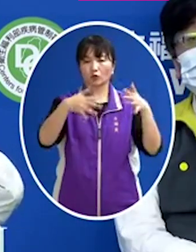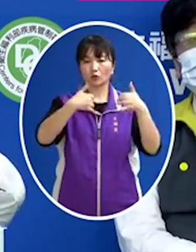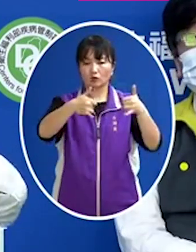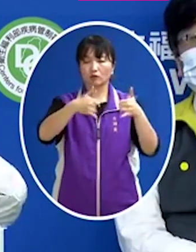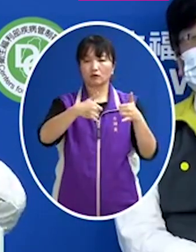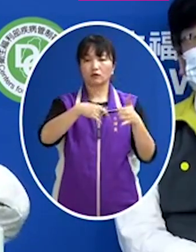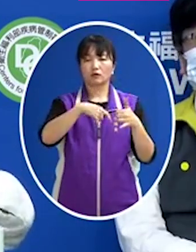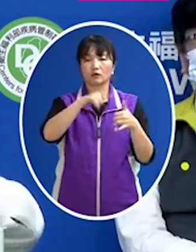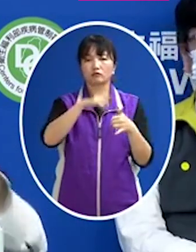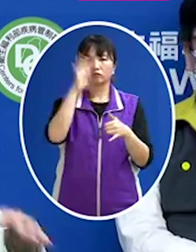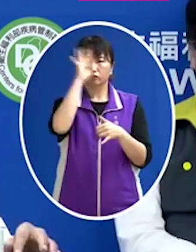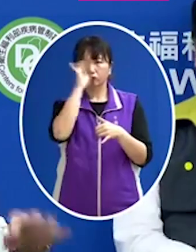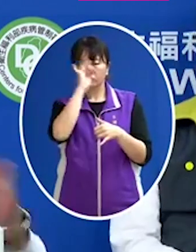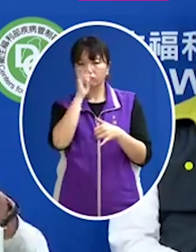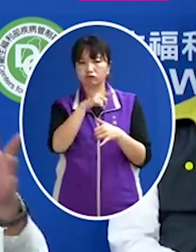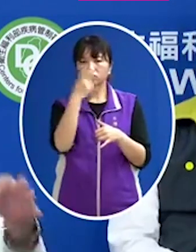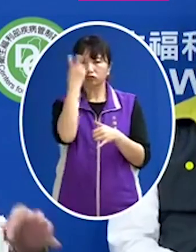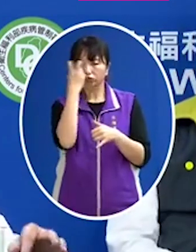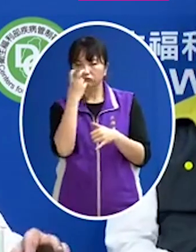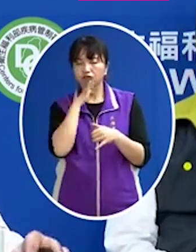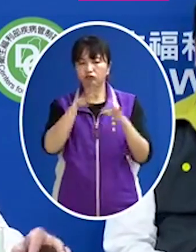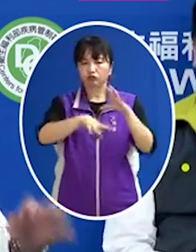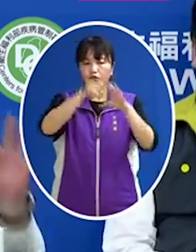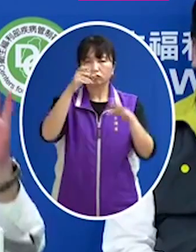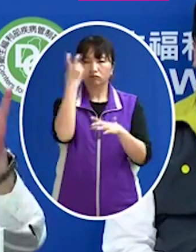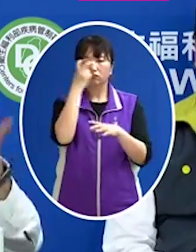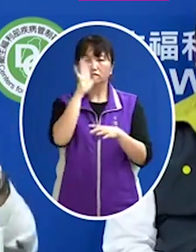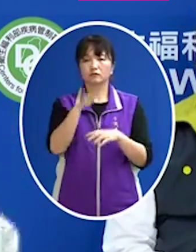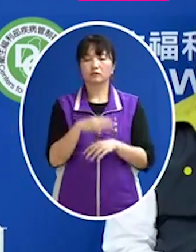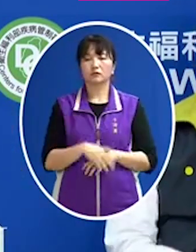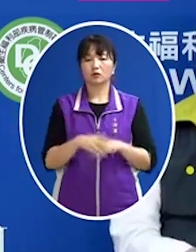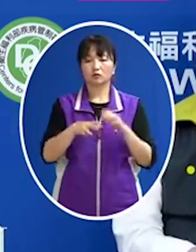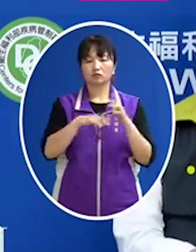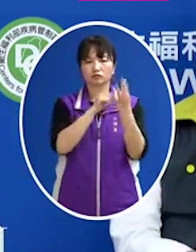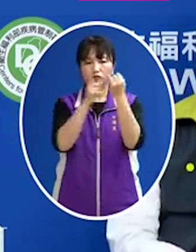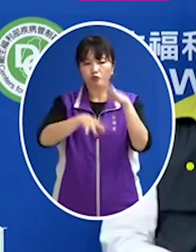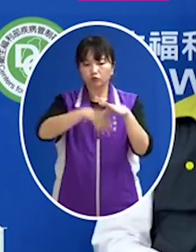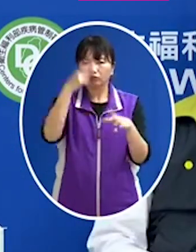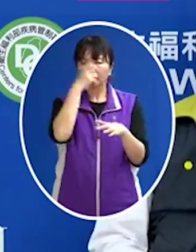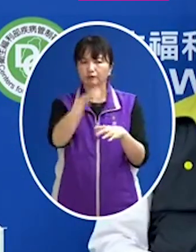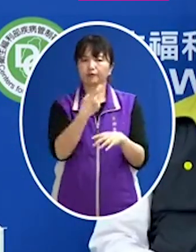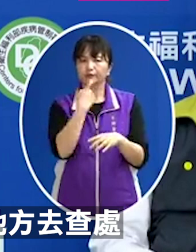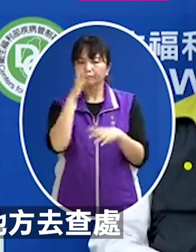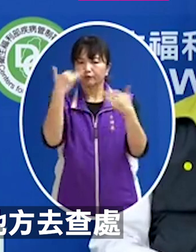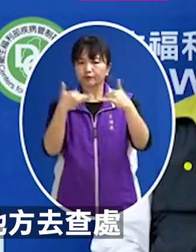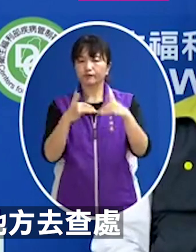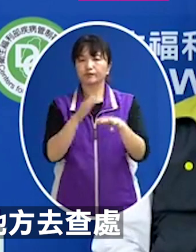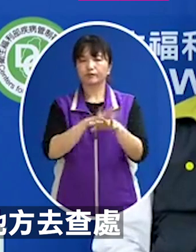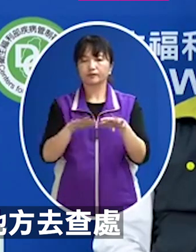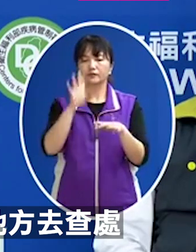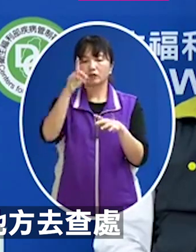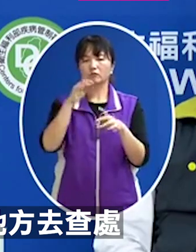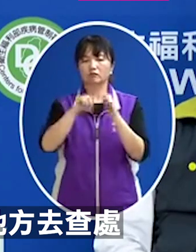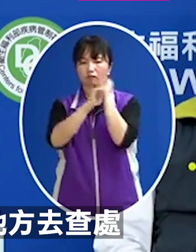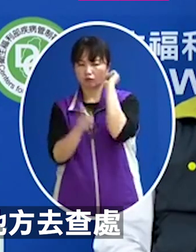网路上，好、哦、一个监看的平台，有抽查的平台，那抽查起来，我们觉得有相关的问题，可能跟我们相关的